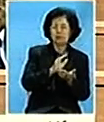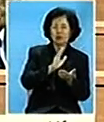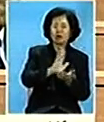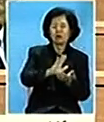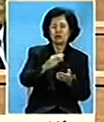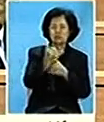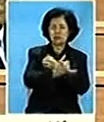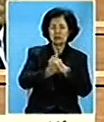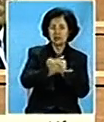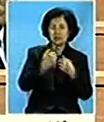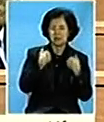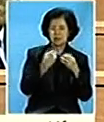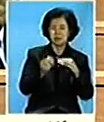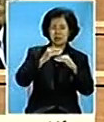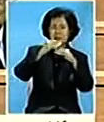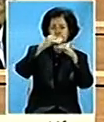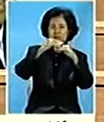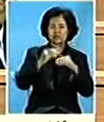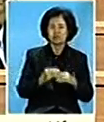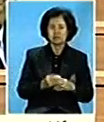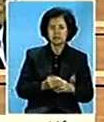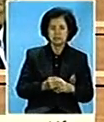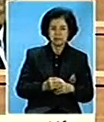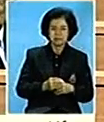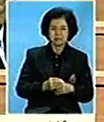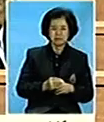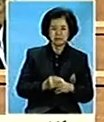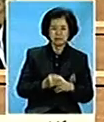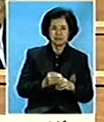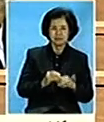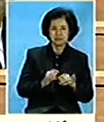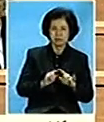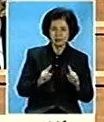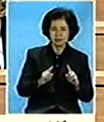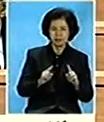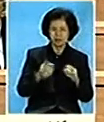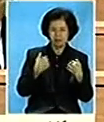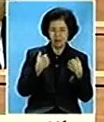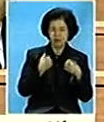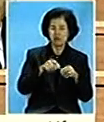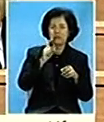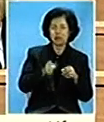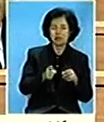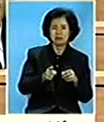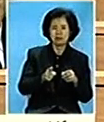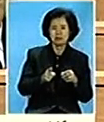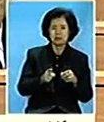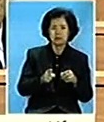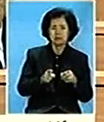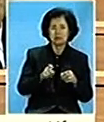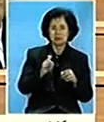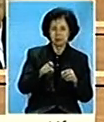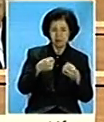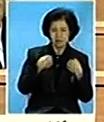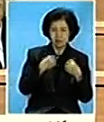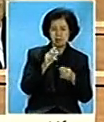าติมีอัตราเพิ่มขึ้นไปเรื่อยๆนะครับแต่อย่างไรก็ดีครับถ้าหากว่ามีความจำเป็นต้องมีการ